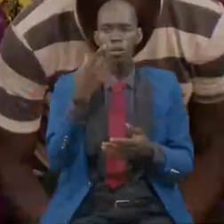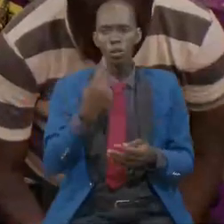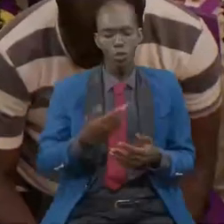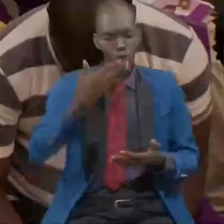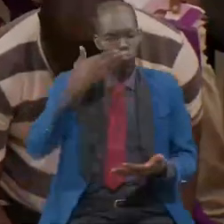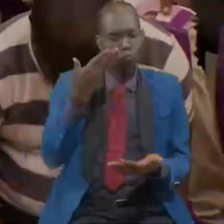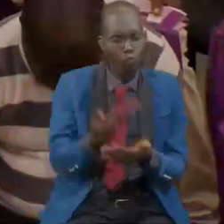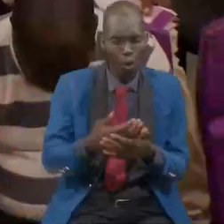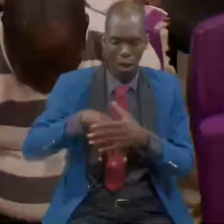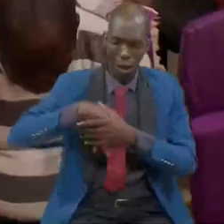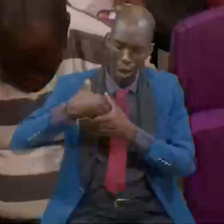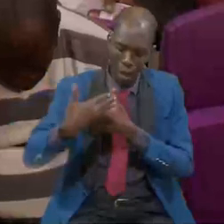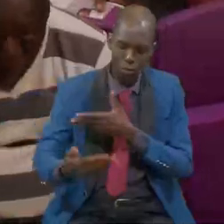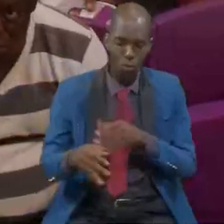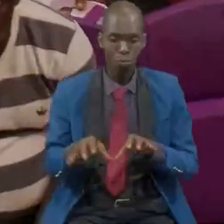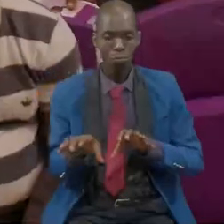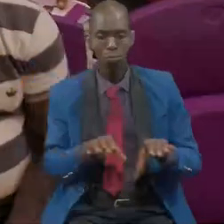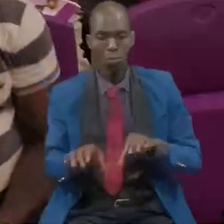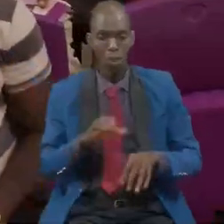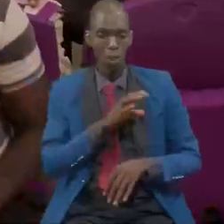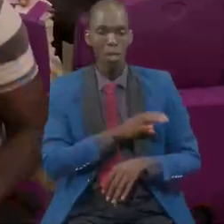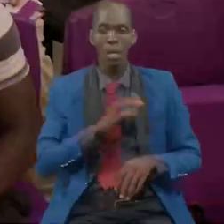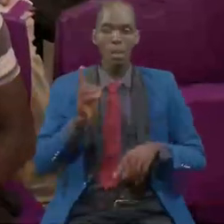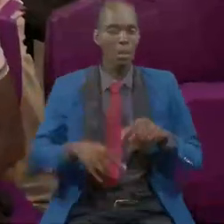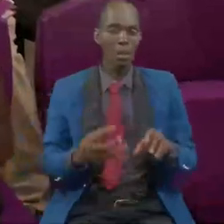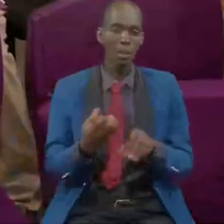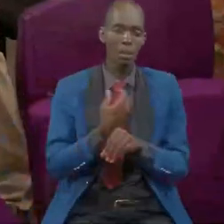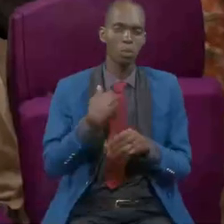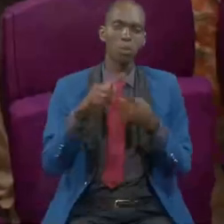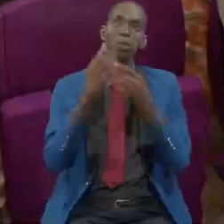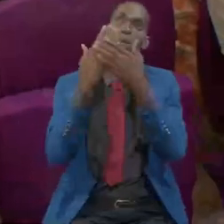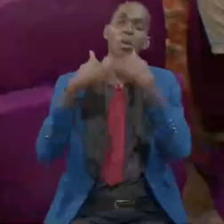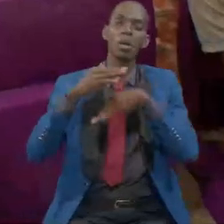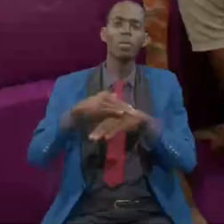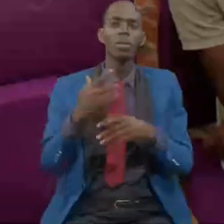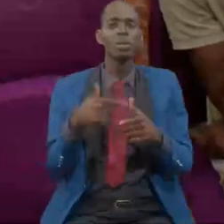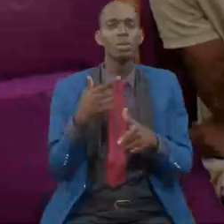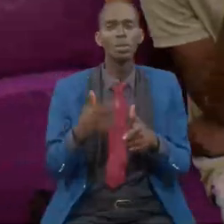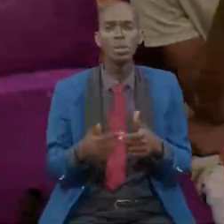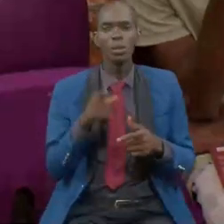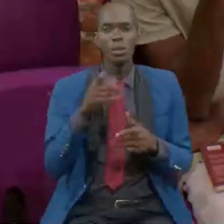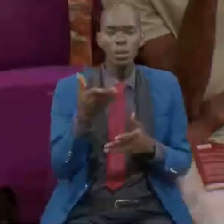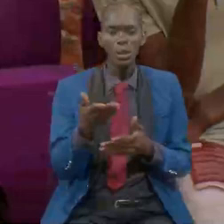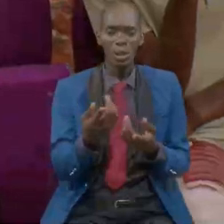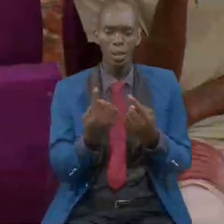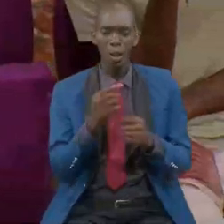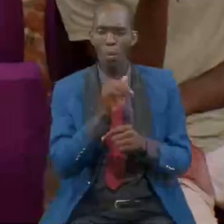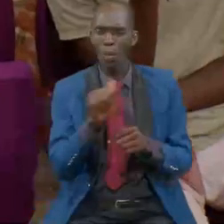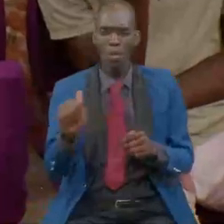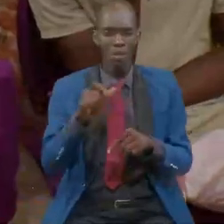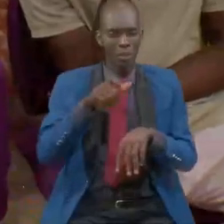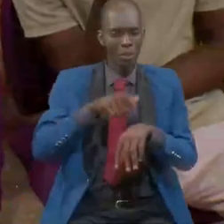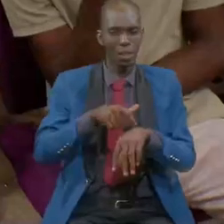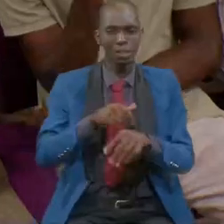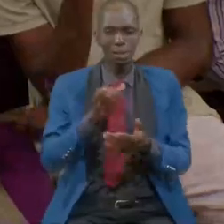bonnes choses, que toute la vie polie, propre, extérieure ne m'amènera pas au ciel. Et